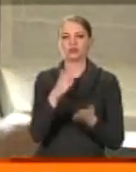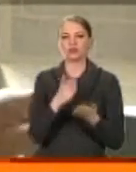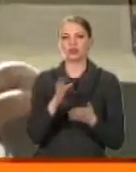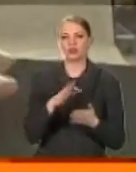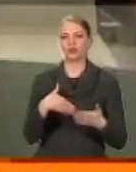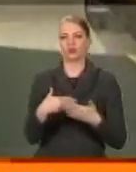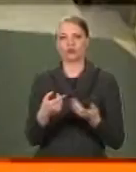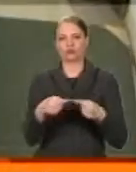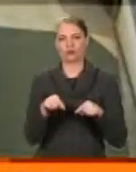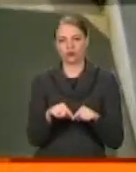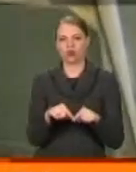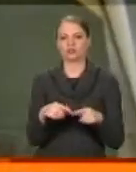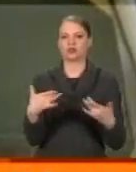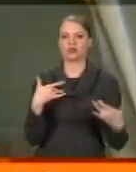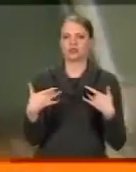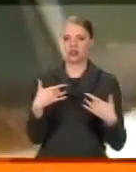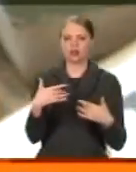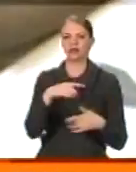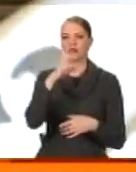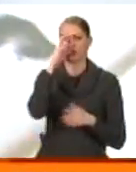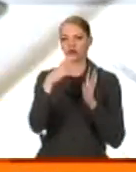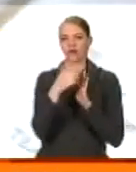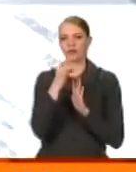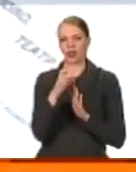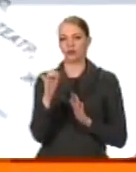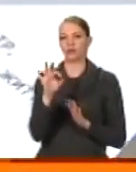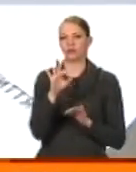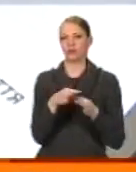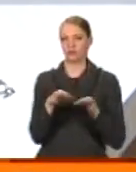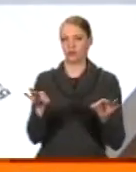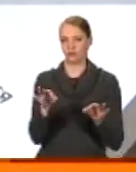доброчинні організації, театр, державний герб та про свободу совісті.